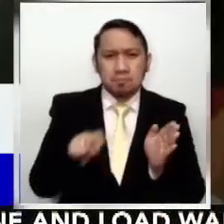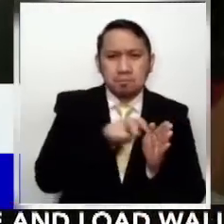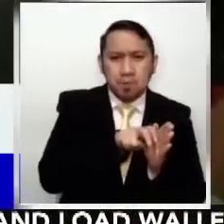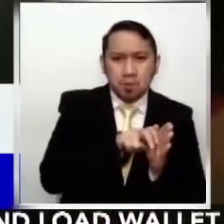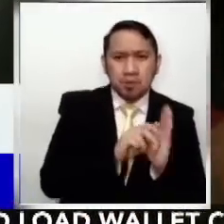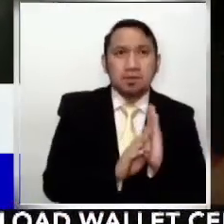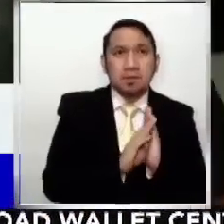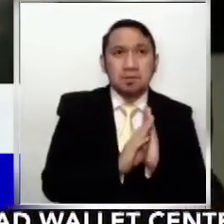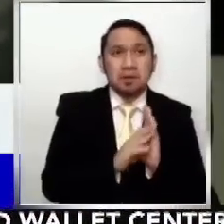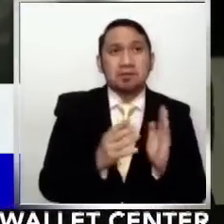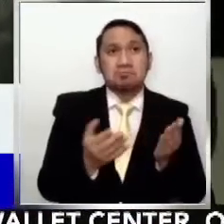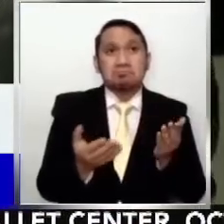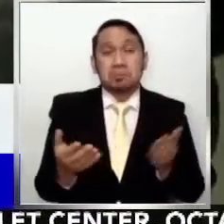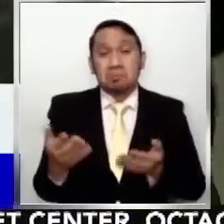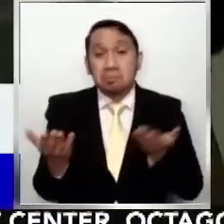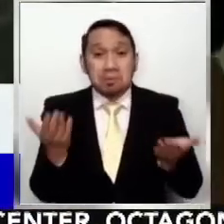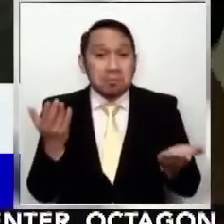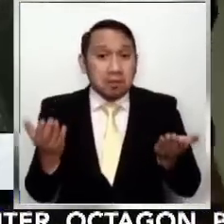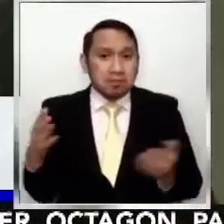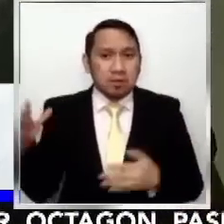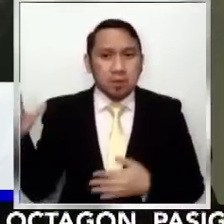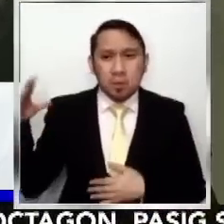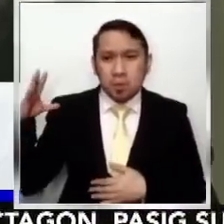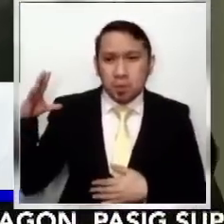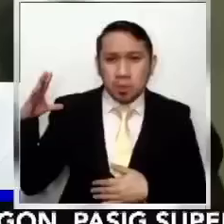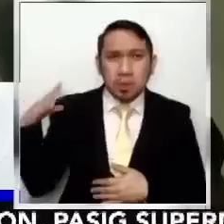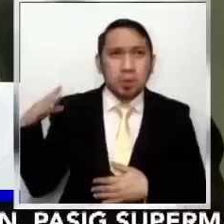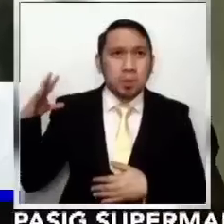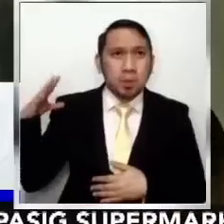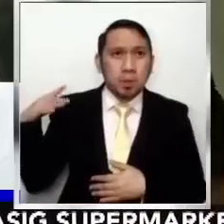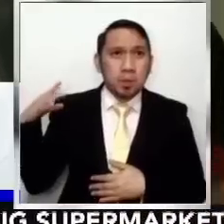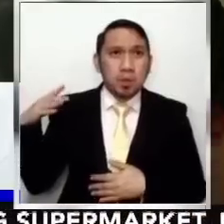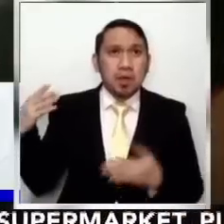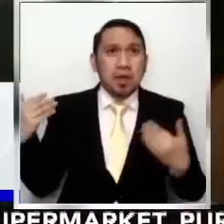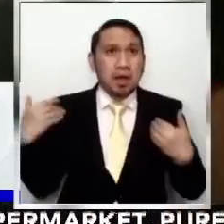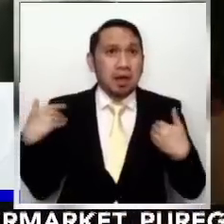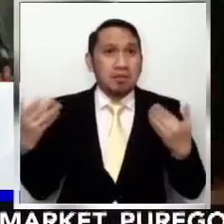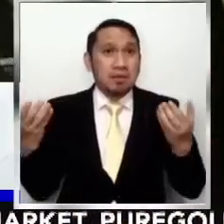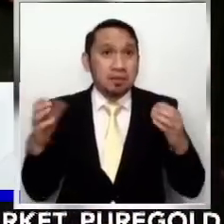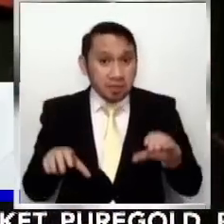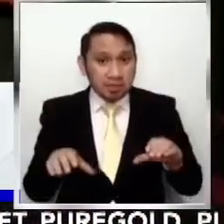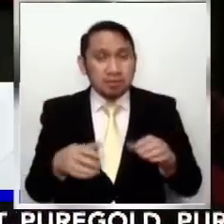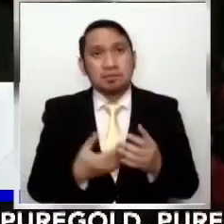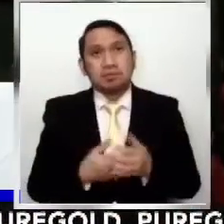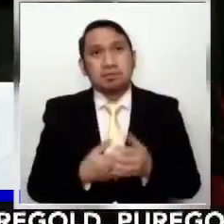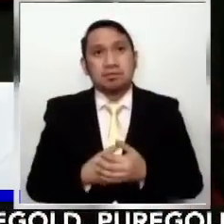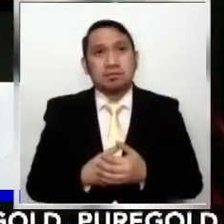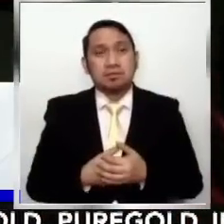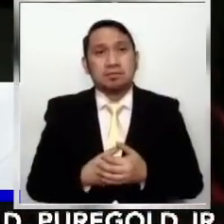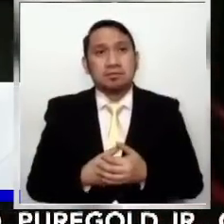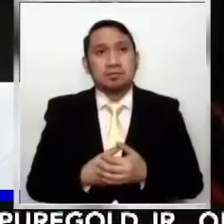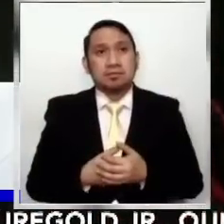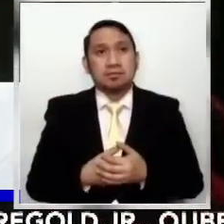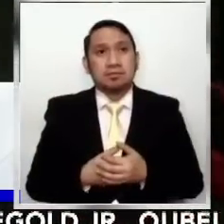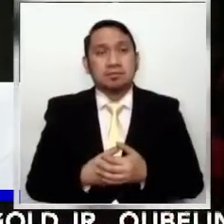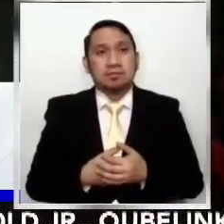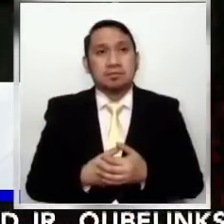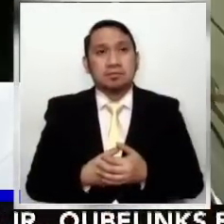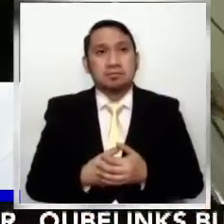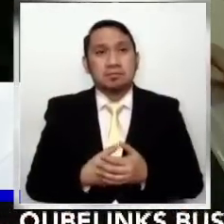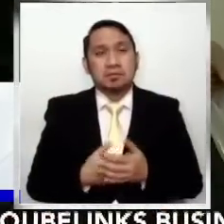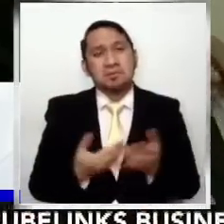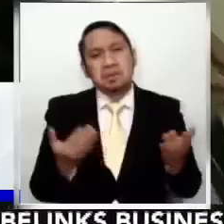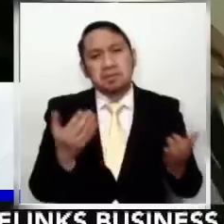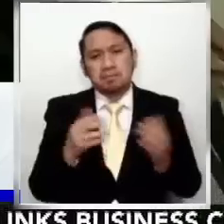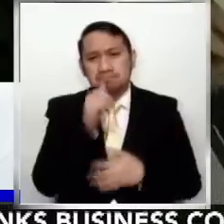kung merong another chance na makakuha ulit ng masasakyan. So, tatsaga na lang